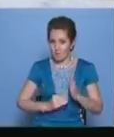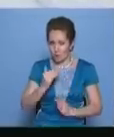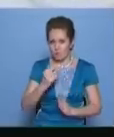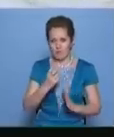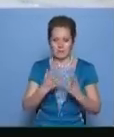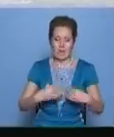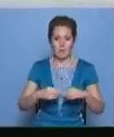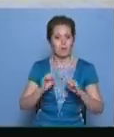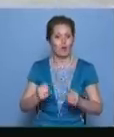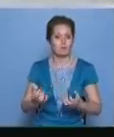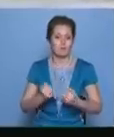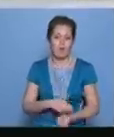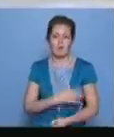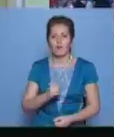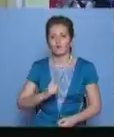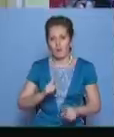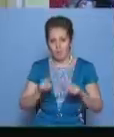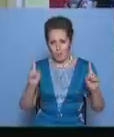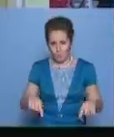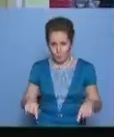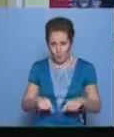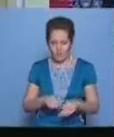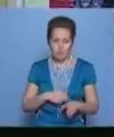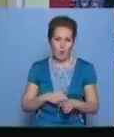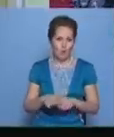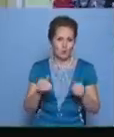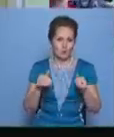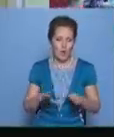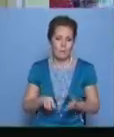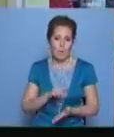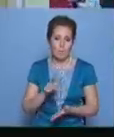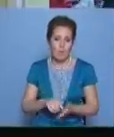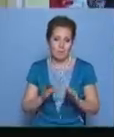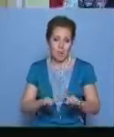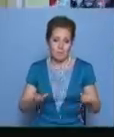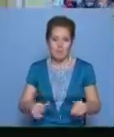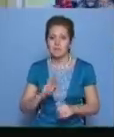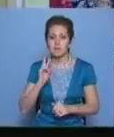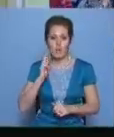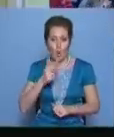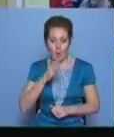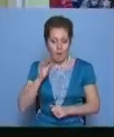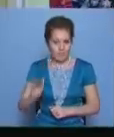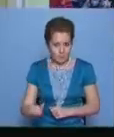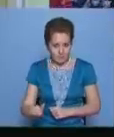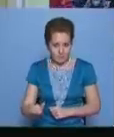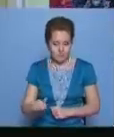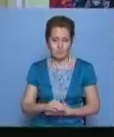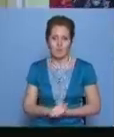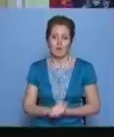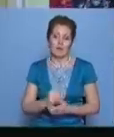семей смогут получить долгожданные путевки. Мы полностью решаем проблему детей с 3 лет на данный момент времени.